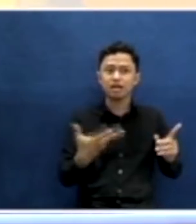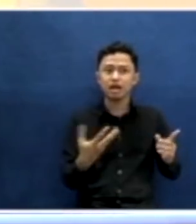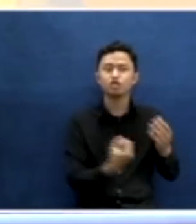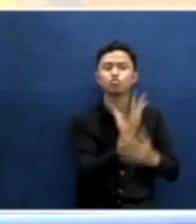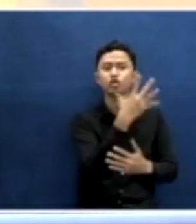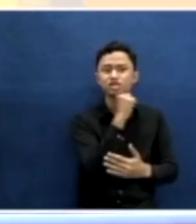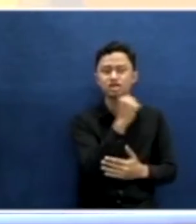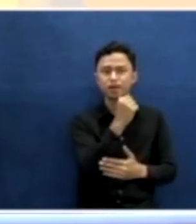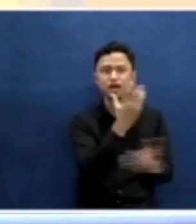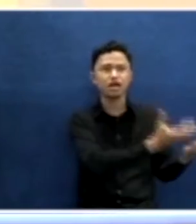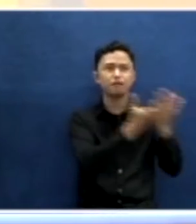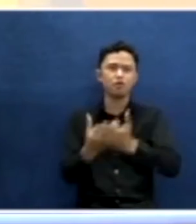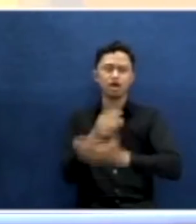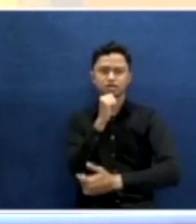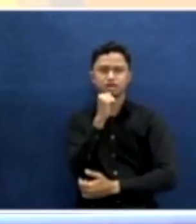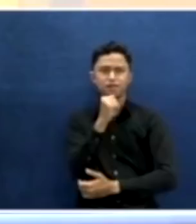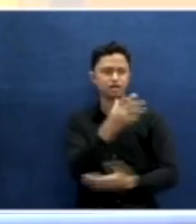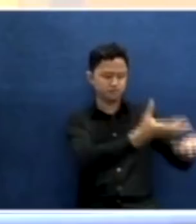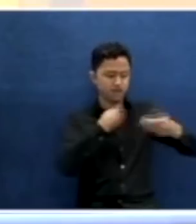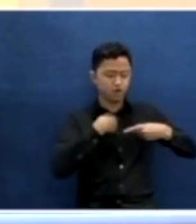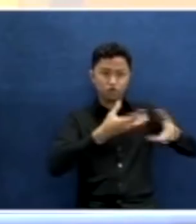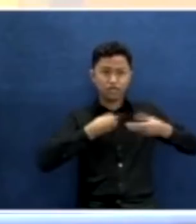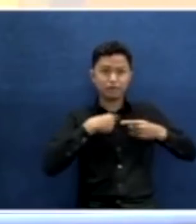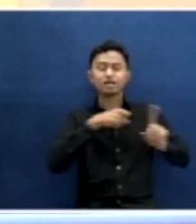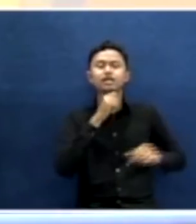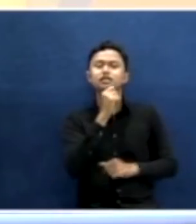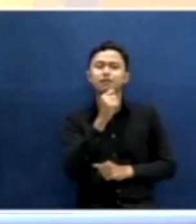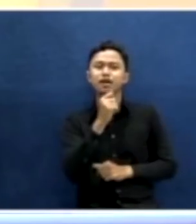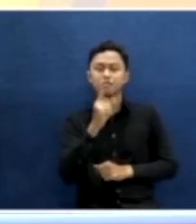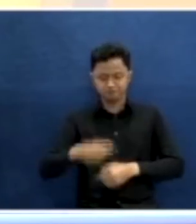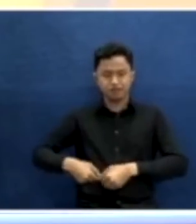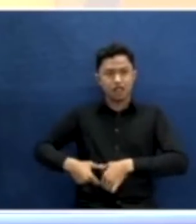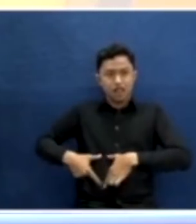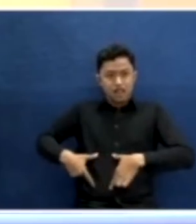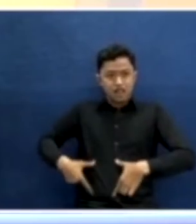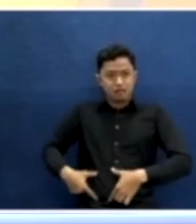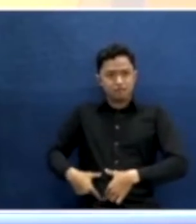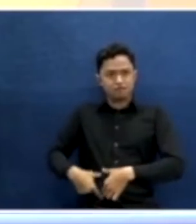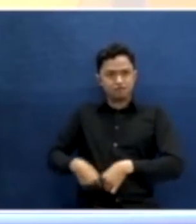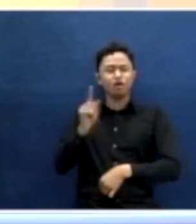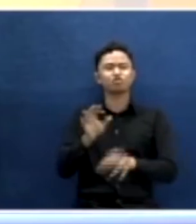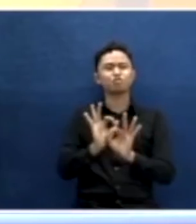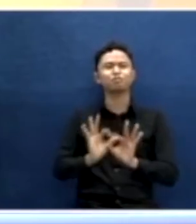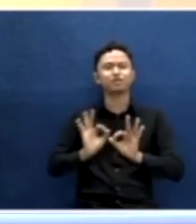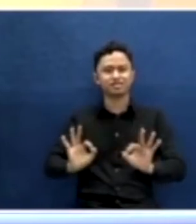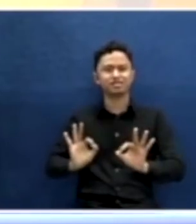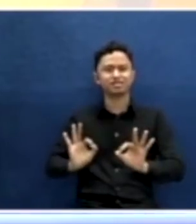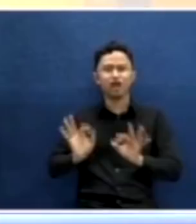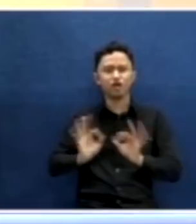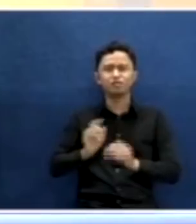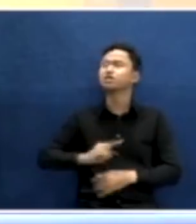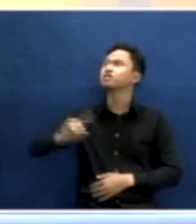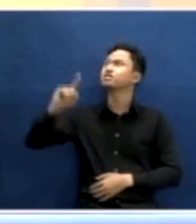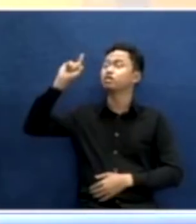Siapa yang kemudian membawanya sampai ke tangannya karena kebersihan lambung yang seorang saat bin Abi waqqash Doanya itu terdengar